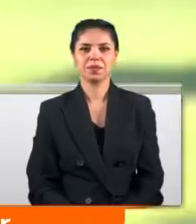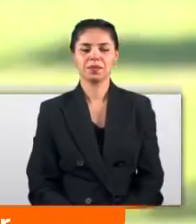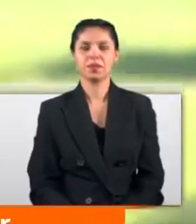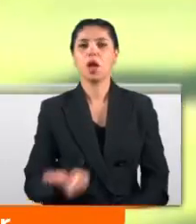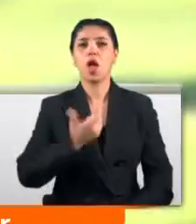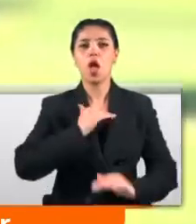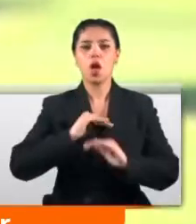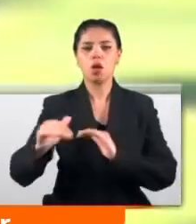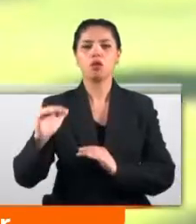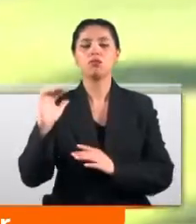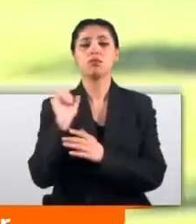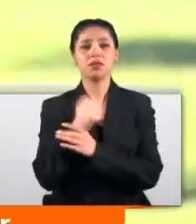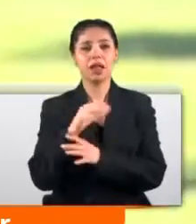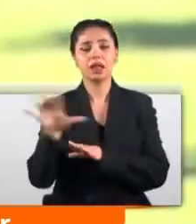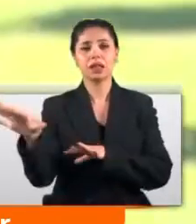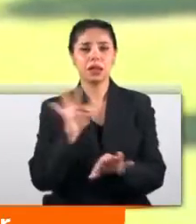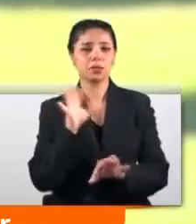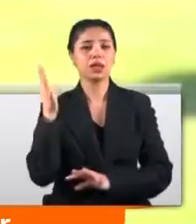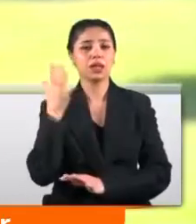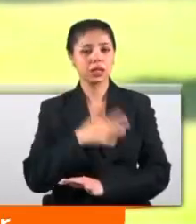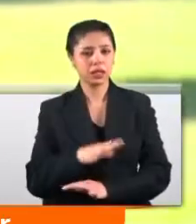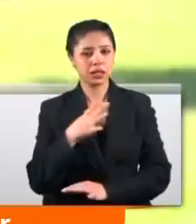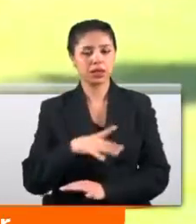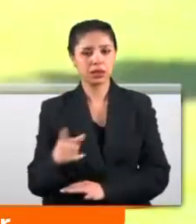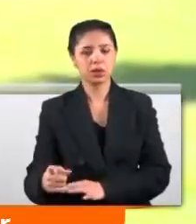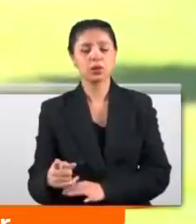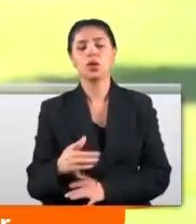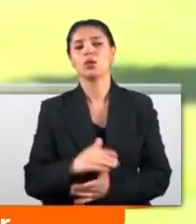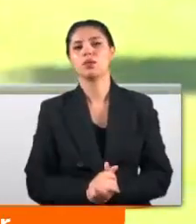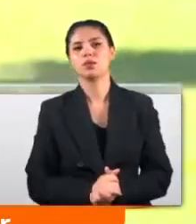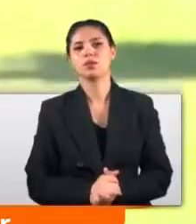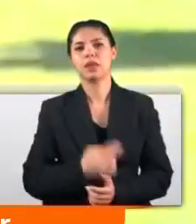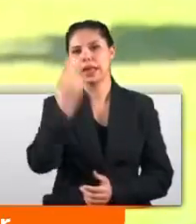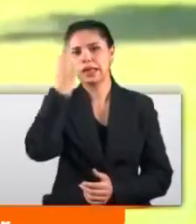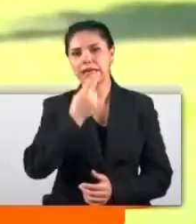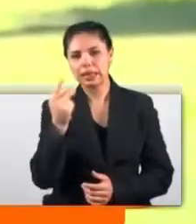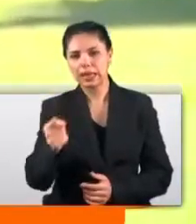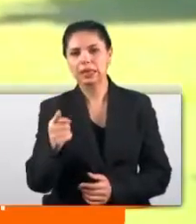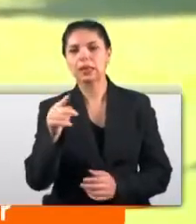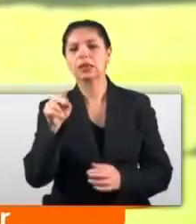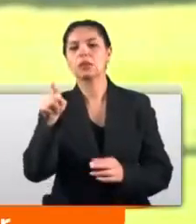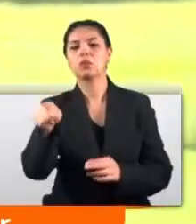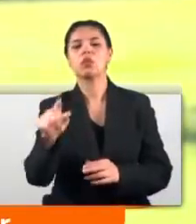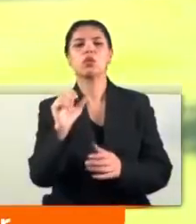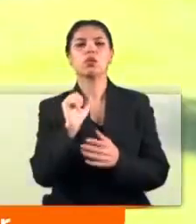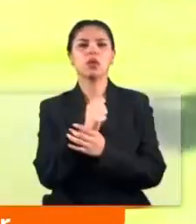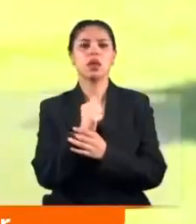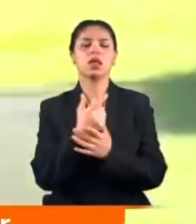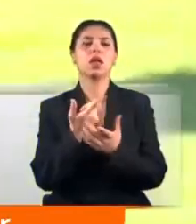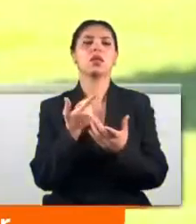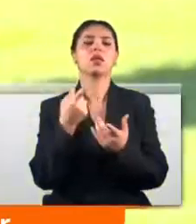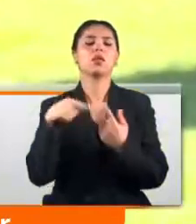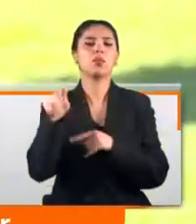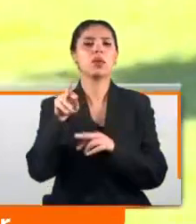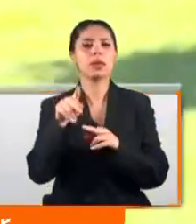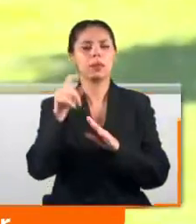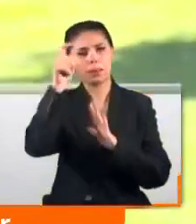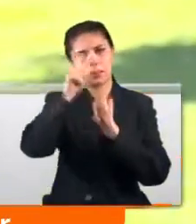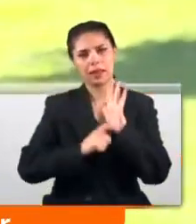öğrenci görsel sanatları tercih etmek istiyorsa işte o zaman da Ebru sanatı, hat sanatı, resim, sanat ve